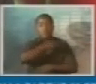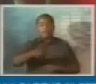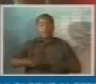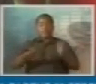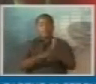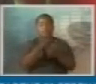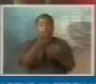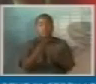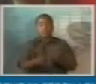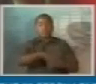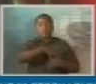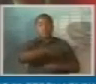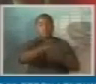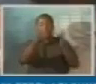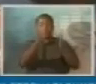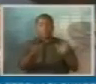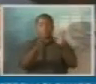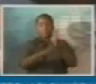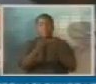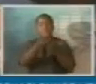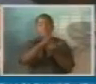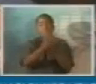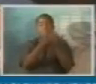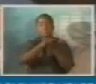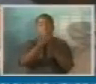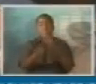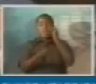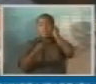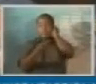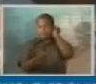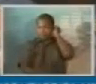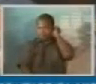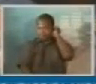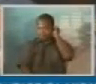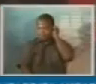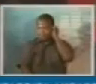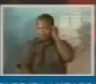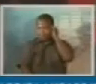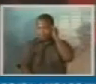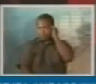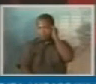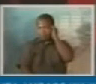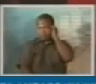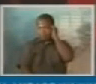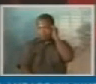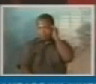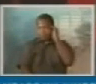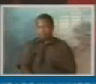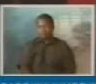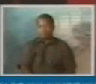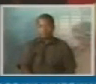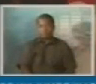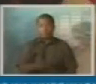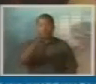watu wasubiri, mawaziri wakuu sita watu wasubiri. Nchi gani hiyo, watu watafanya kazi saa ngapi? Mnayatazama mambo karibu karibu tu kwa sababu ya uroho wa vyeo